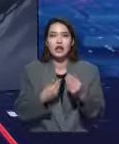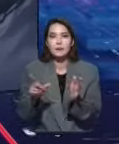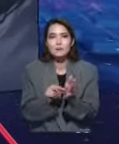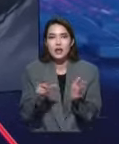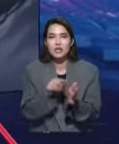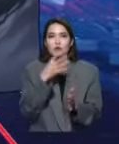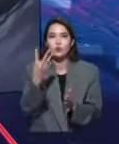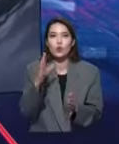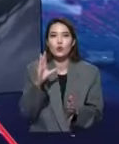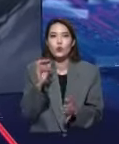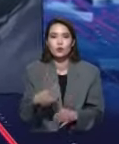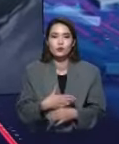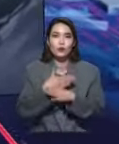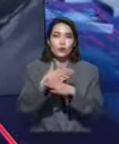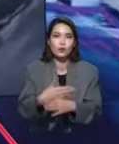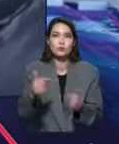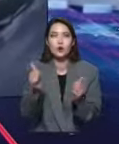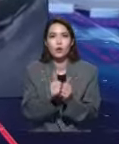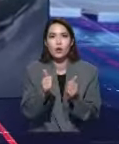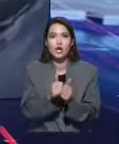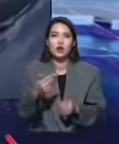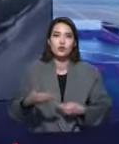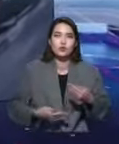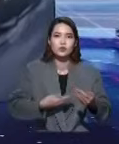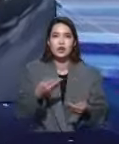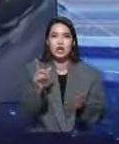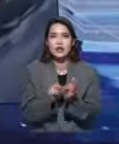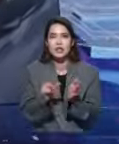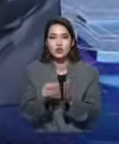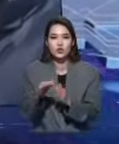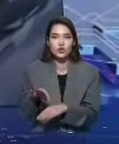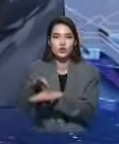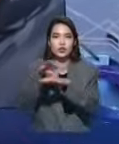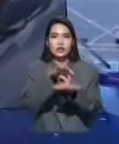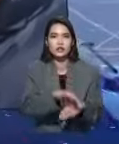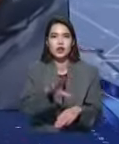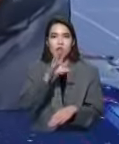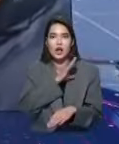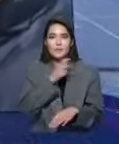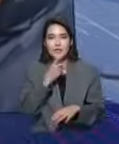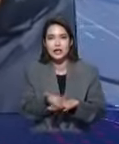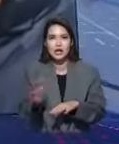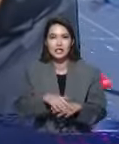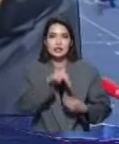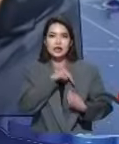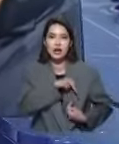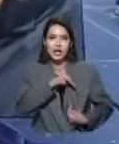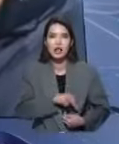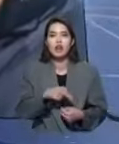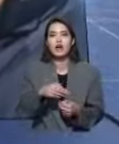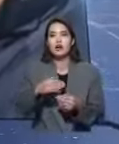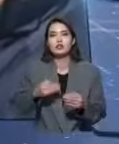төрт немересіне көмектескен. Көшеде арба сүйреп жүрген зейнеткерді үйіне дейін жеткізіп салды. Қиын сәтте дін қызметкерлері де шетте